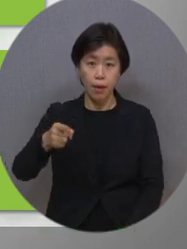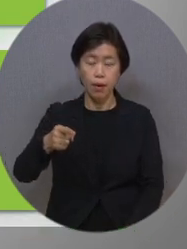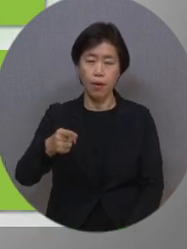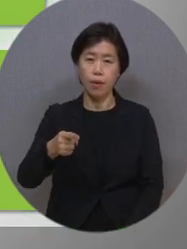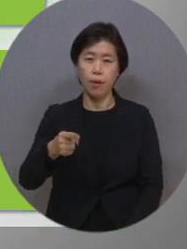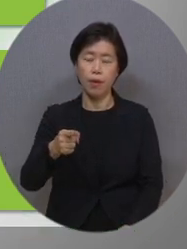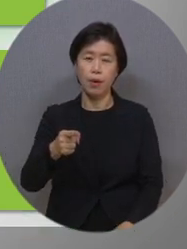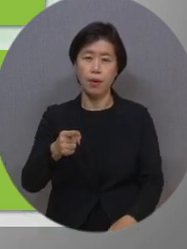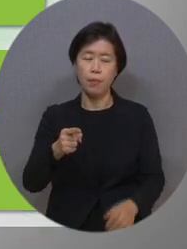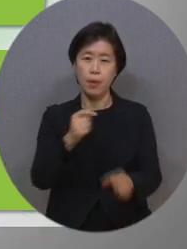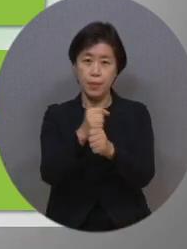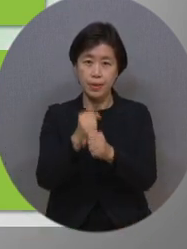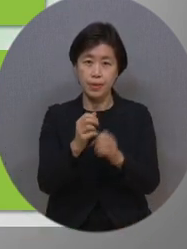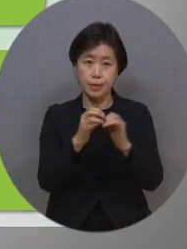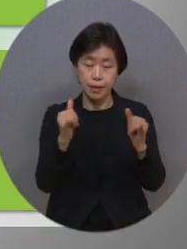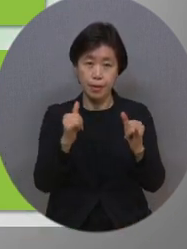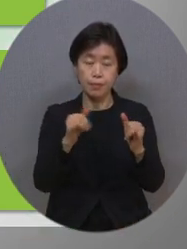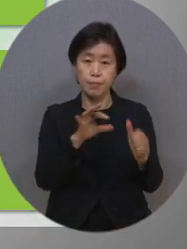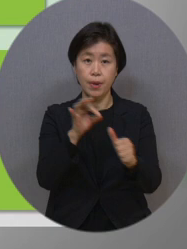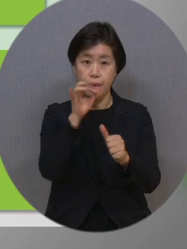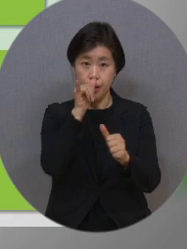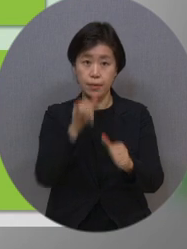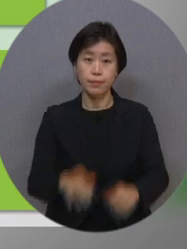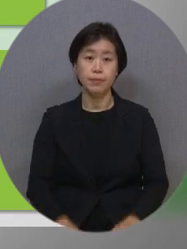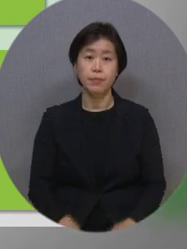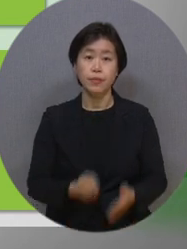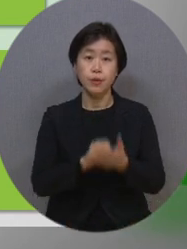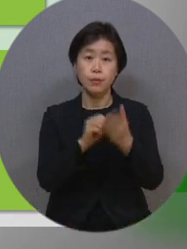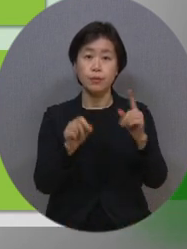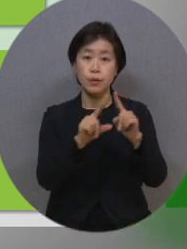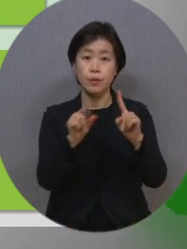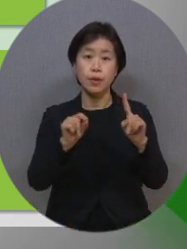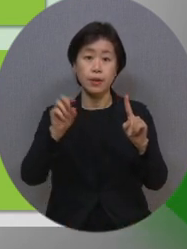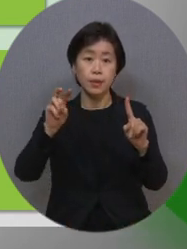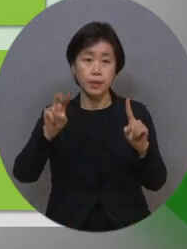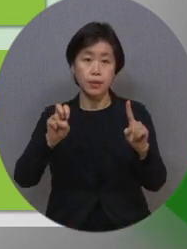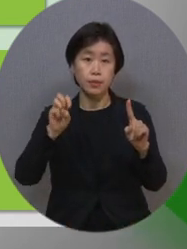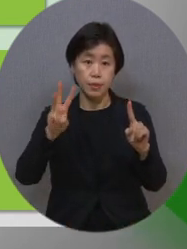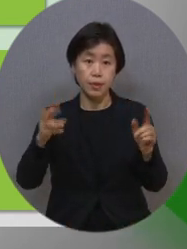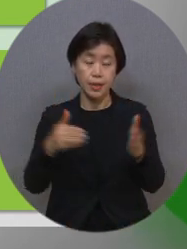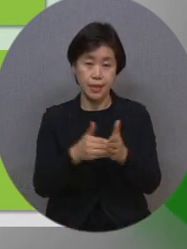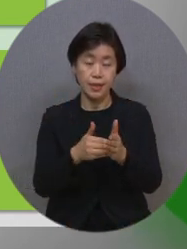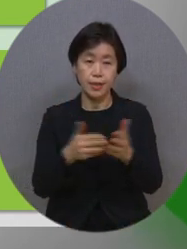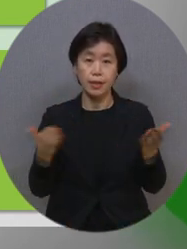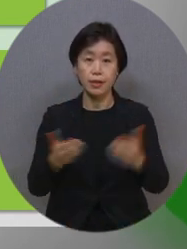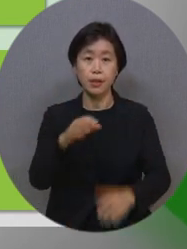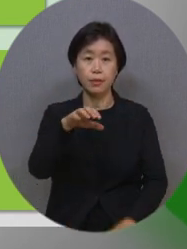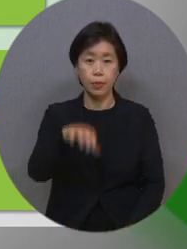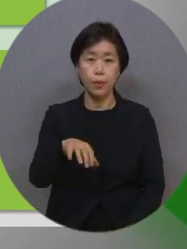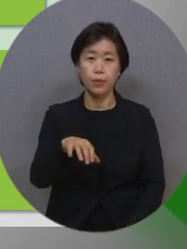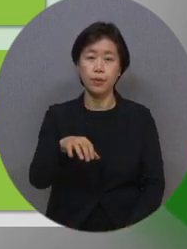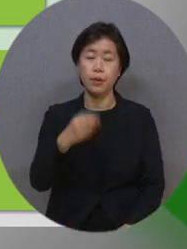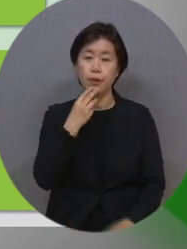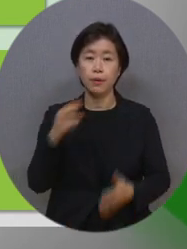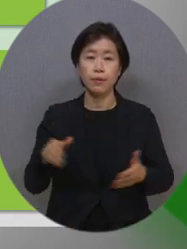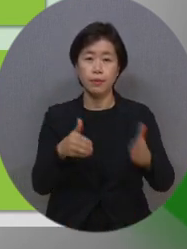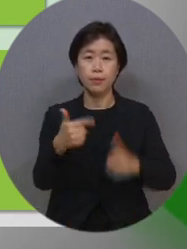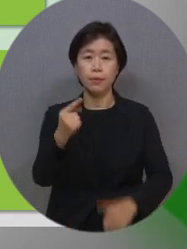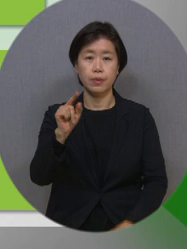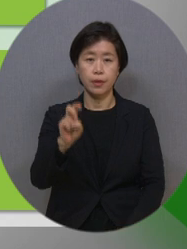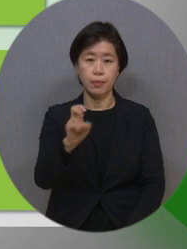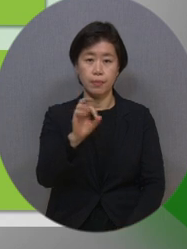마감일은 1월 23일까지며 근무지는 경기도 남양주시입니다. 경력과 학력은